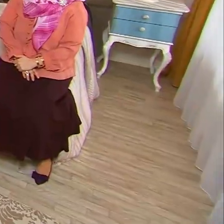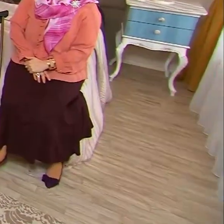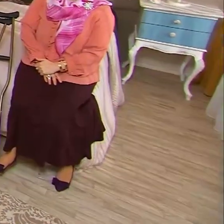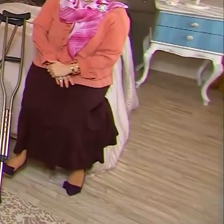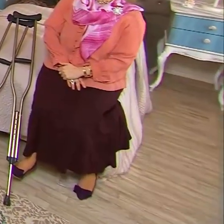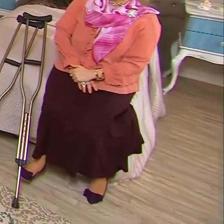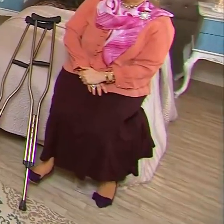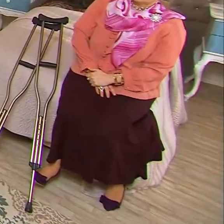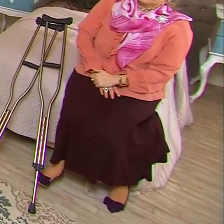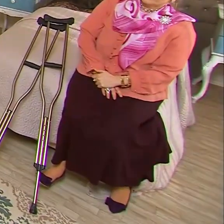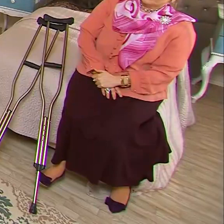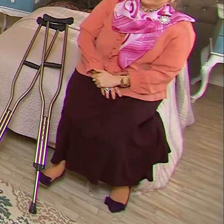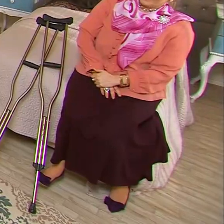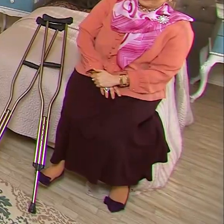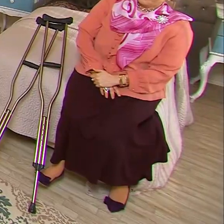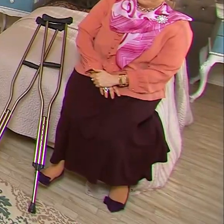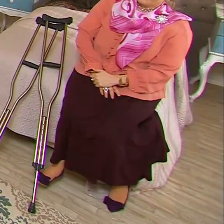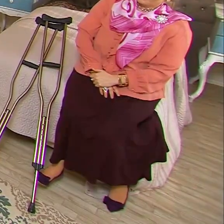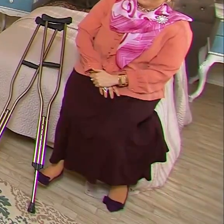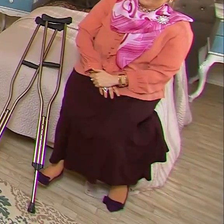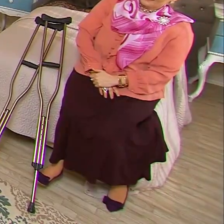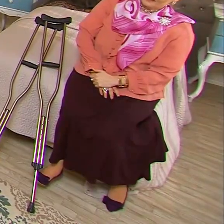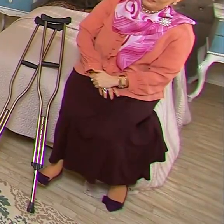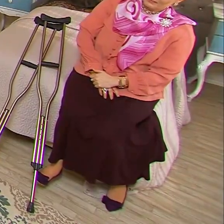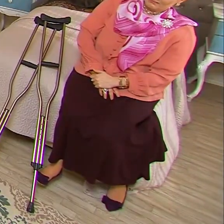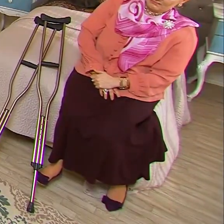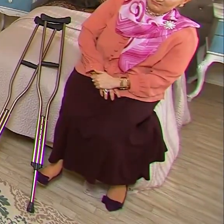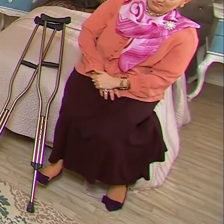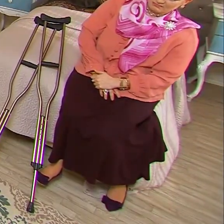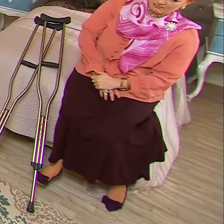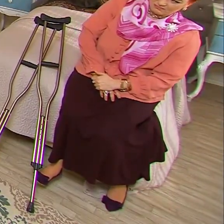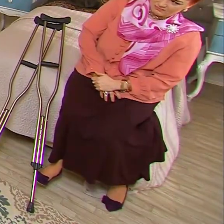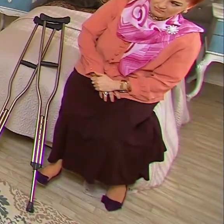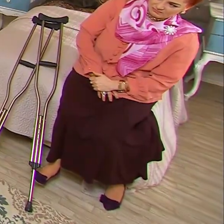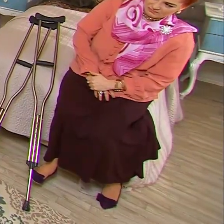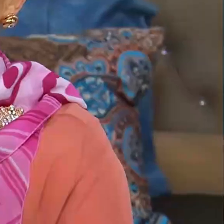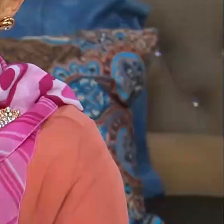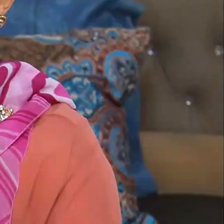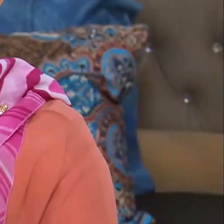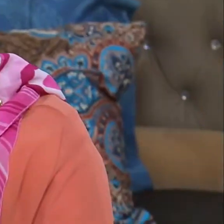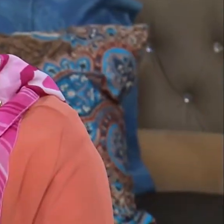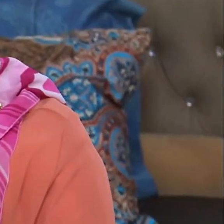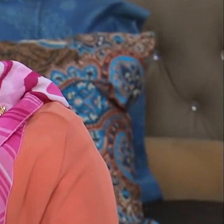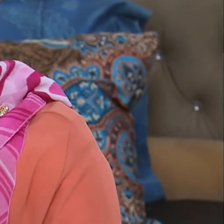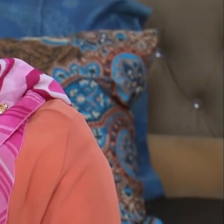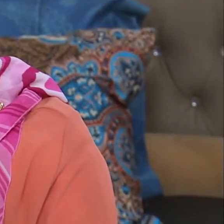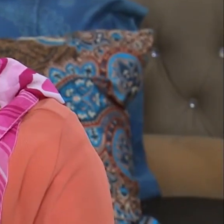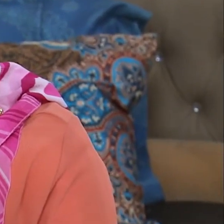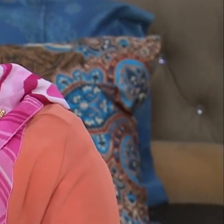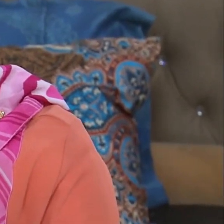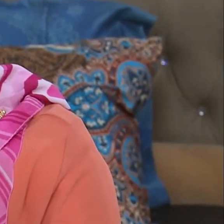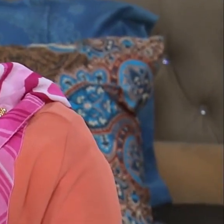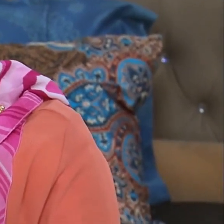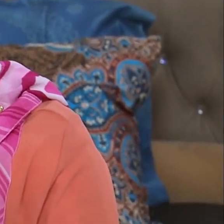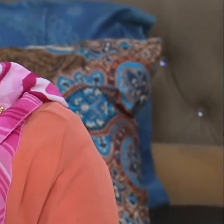Cevriye zoraki gülümseyip bas sağladı. Nihat çıkarken ellerini sabır dileyerek yukarı kaldırdı. Cevriye'ye dönünce ise